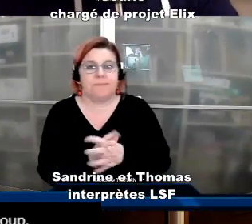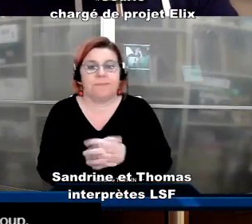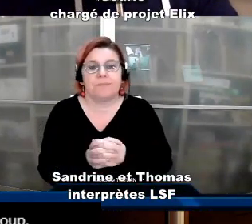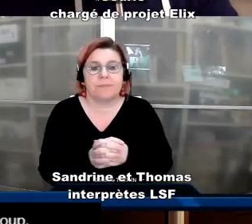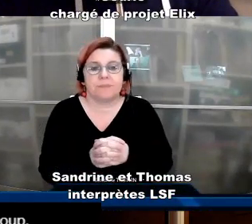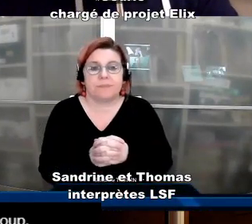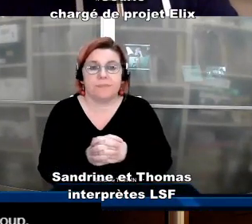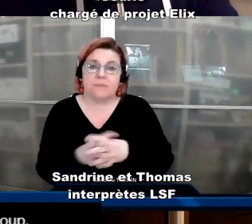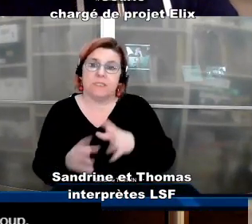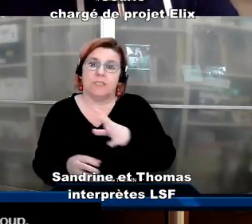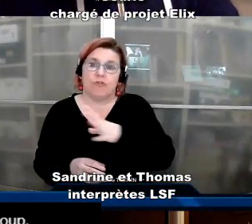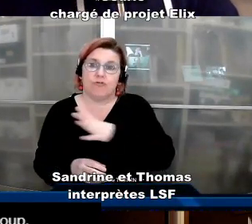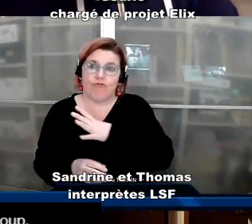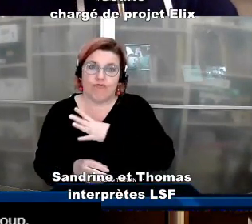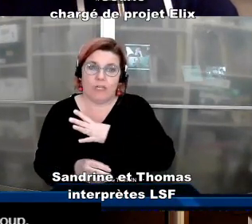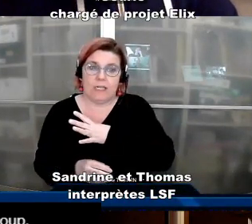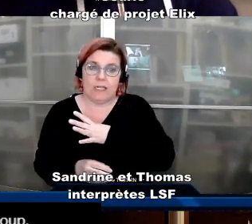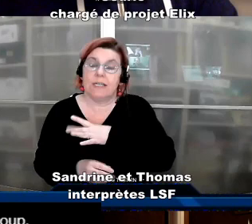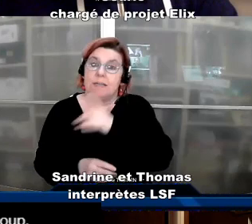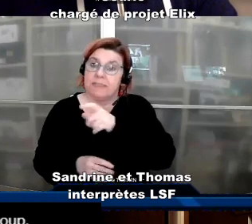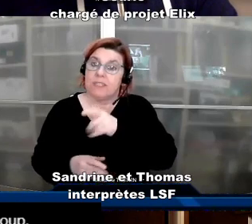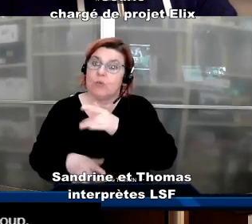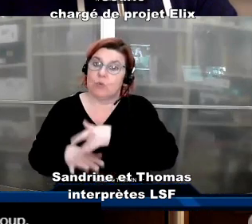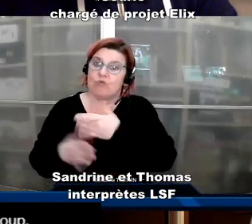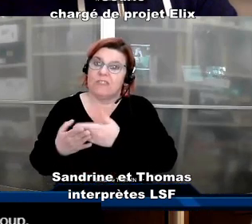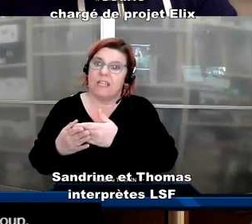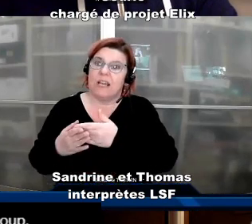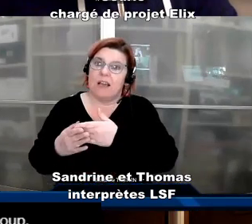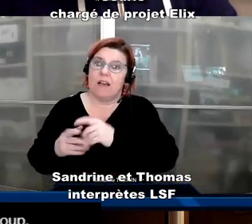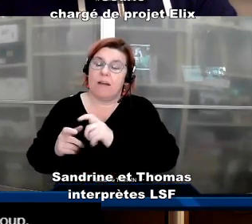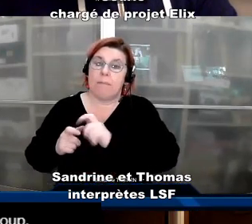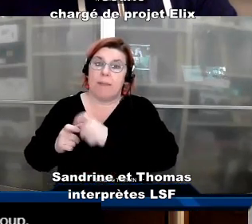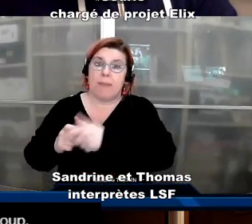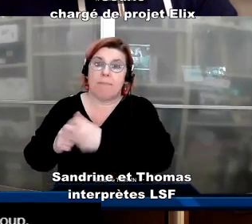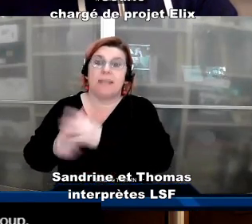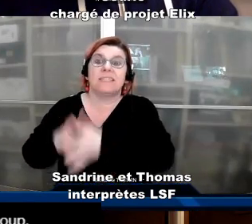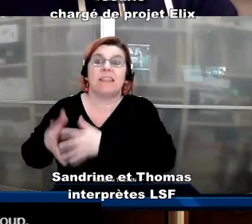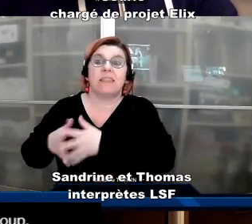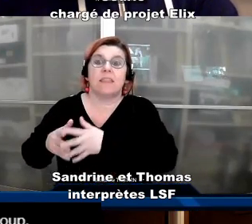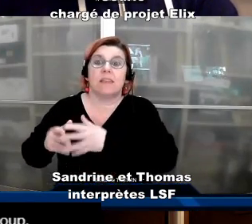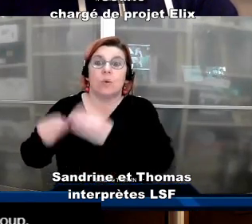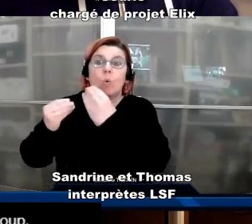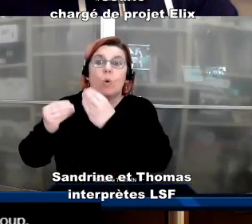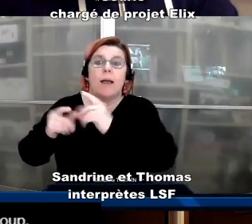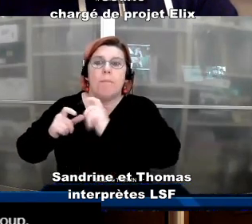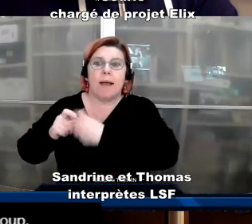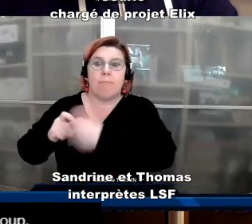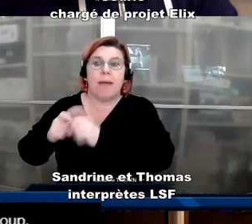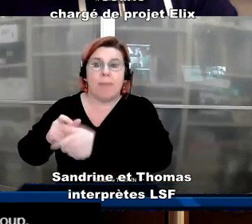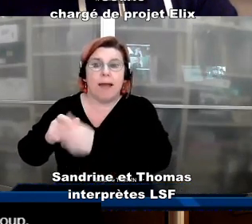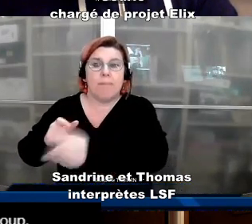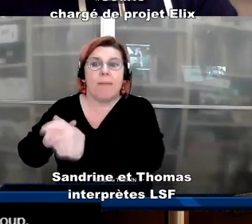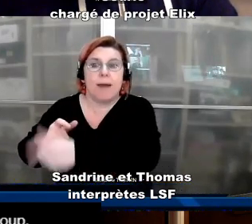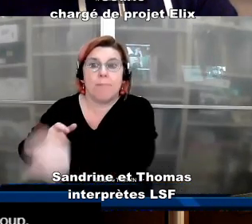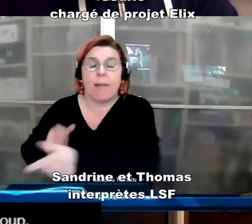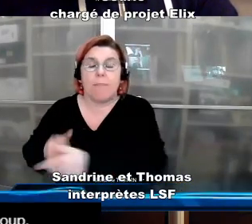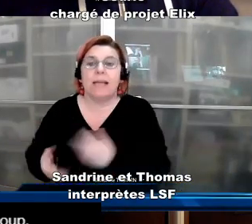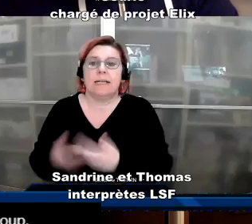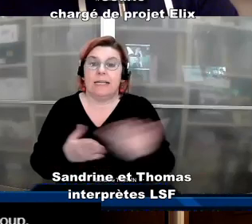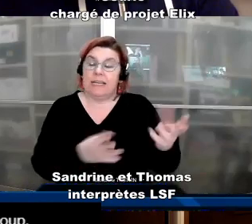il y a des gens qui faisaient tous les modules à la suite, mais que c'était super dur parce que déjà, il y avait la fatigue musculaire. Quand on n'est pas habitué à